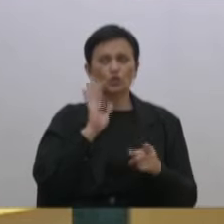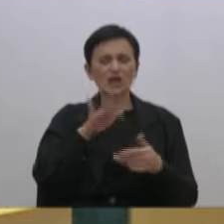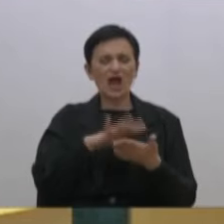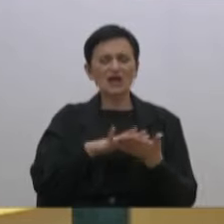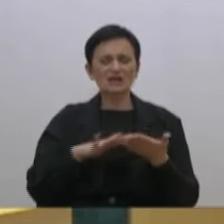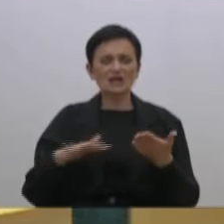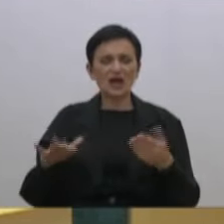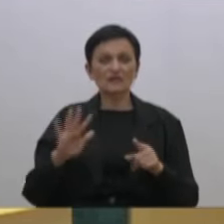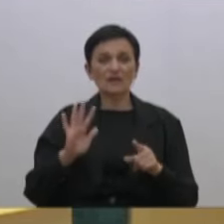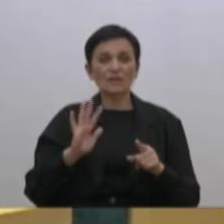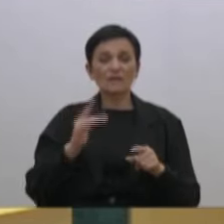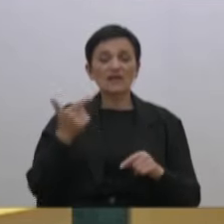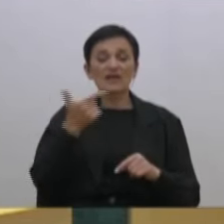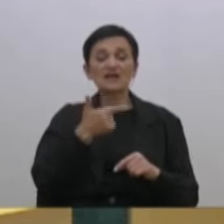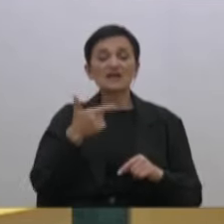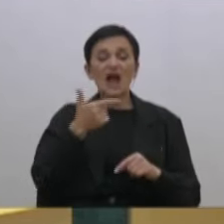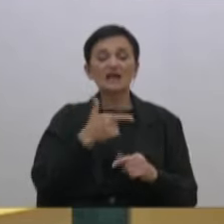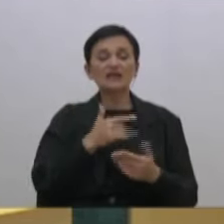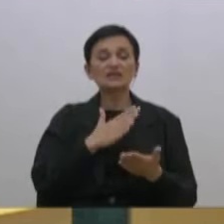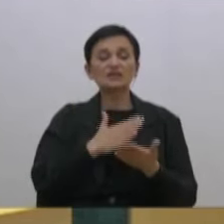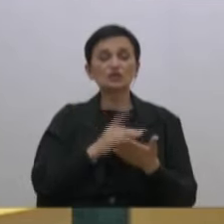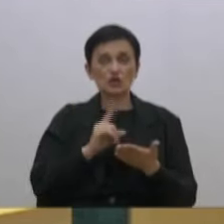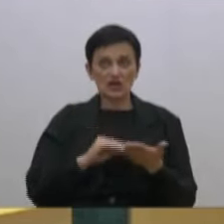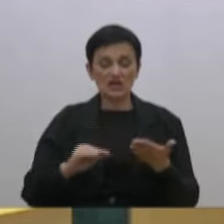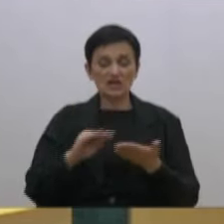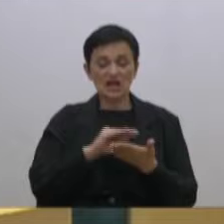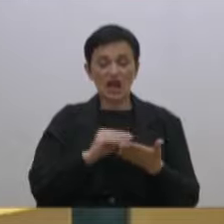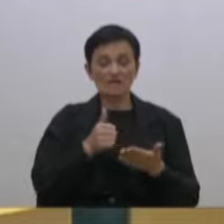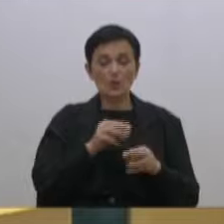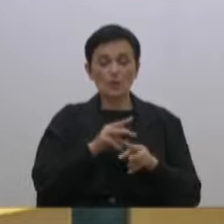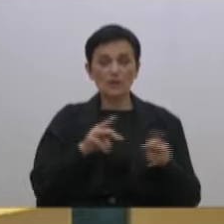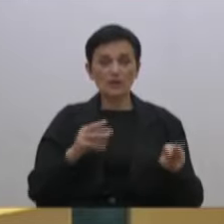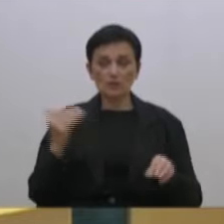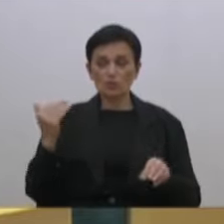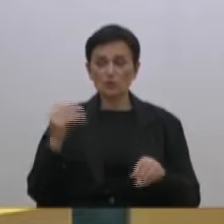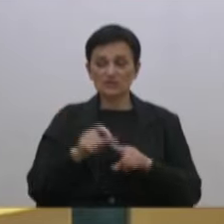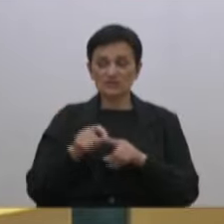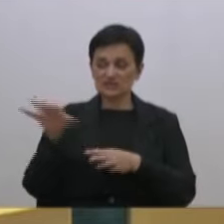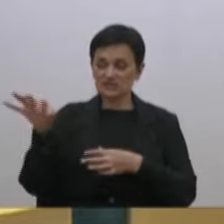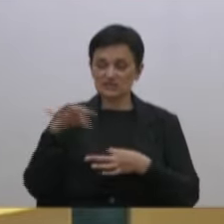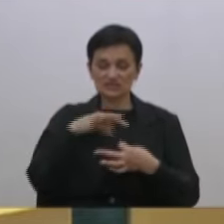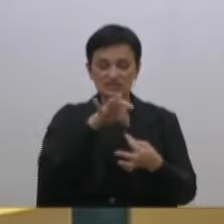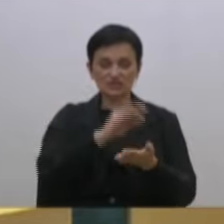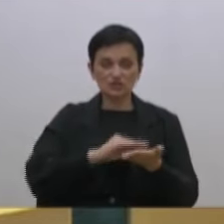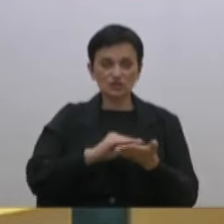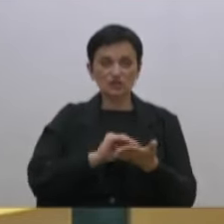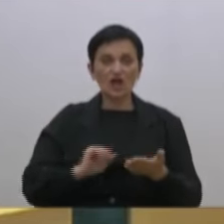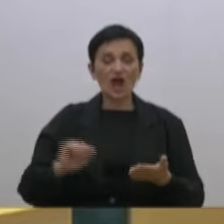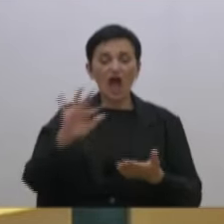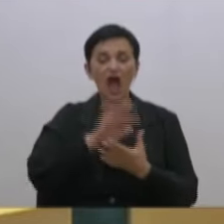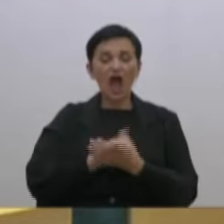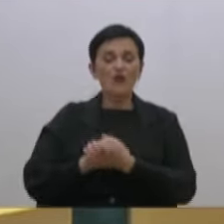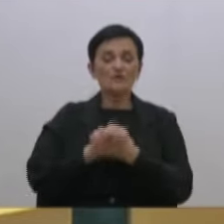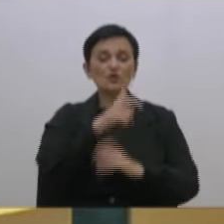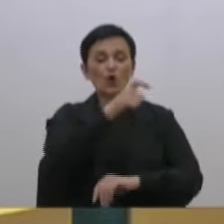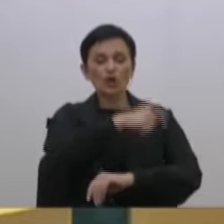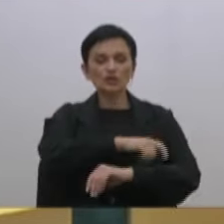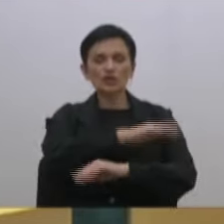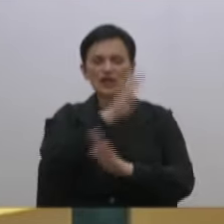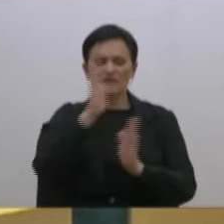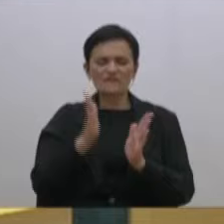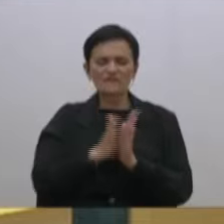გავაგრძელებ. გარანტია არის ის, გავიმეორე პრემიერის სიტყვებს ამ შემთხვევაში, რომ საქართველოს ევროკავშირის წევრობისათვის იქნება